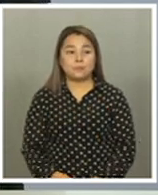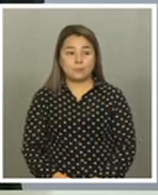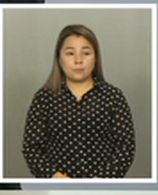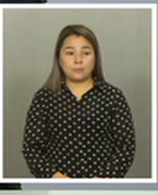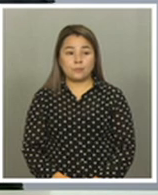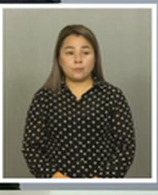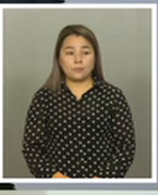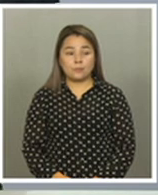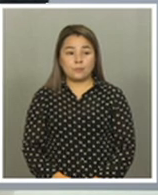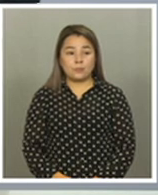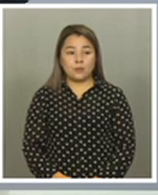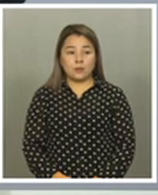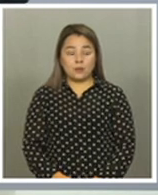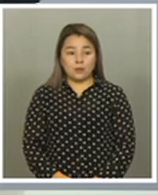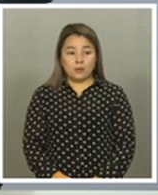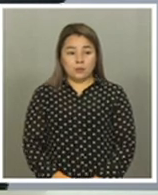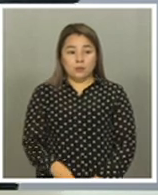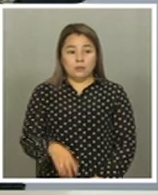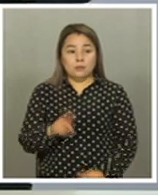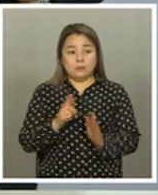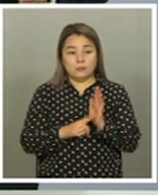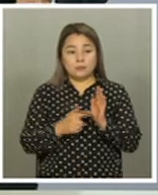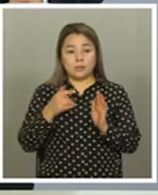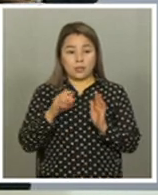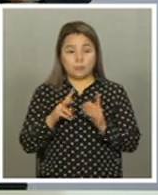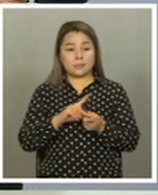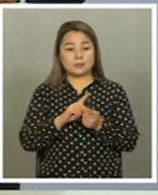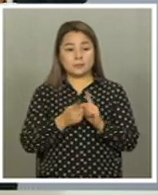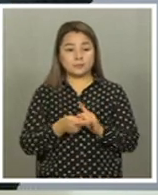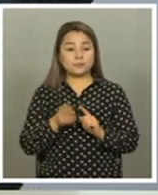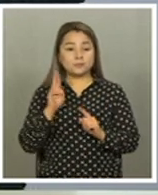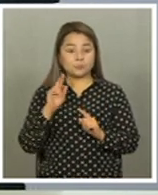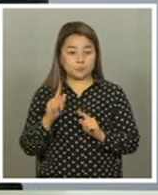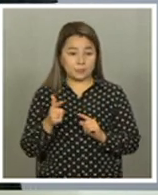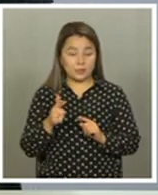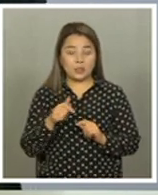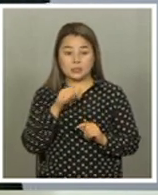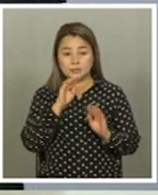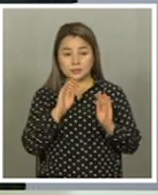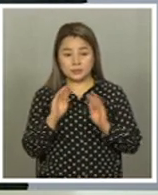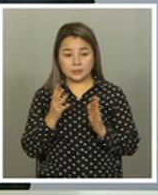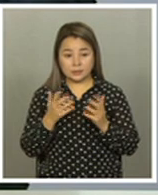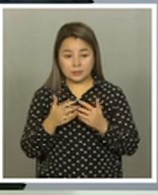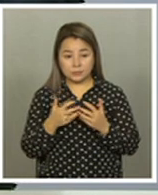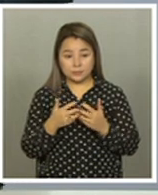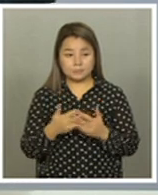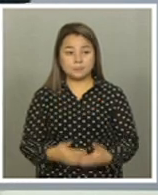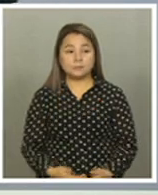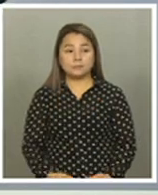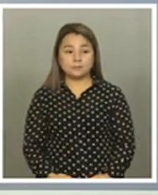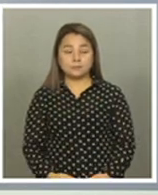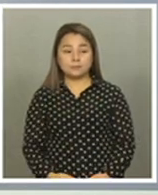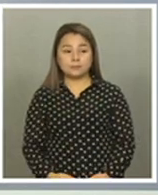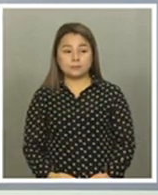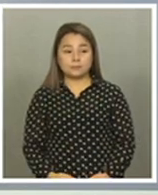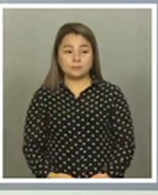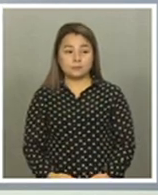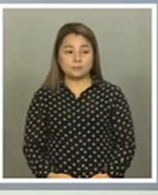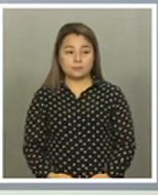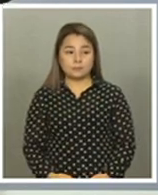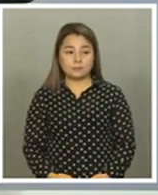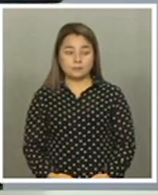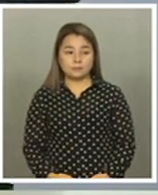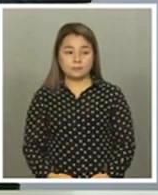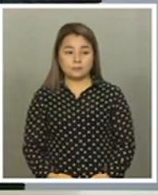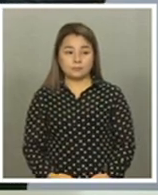Енді осы 70 граммды кестеге жазамыз. 70 граммды килограмм айналдырайық. Килограммға айналдыратын болсақ, 70-ті көбейтеміз